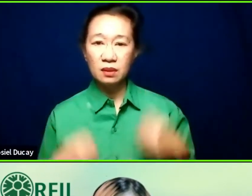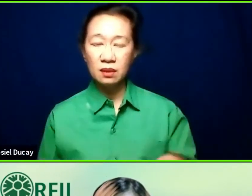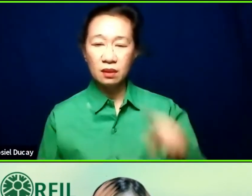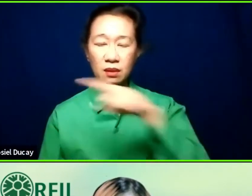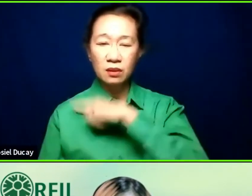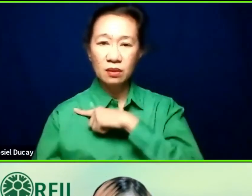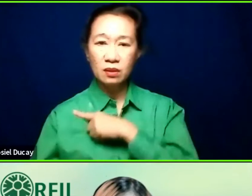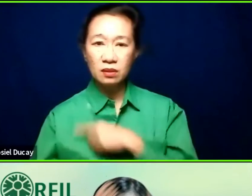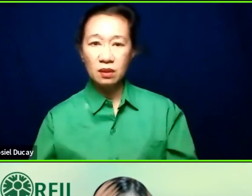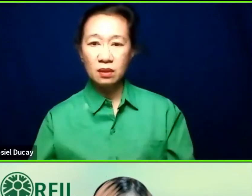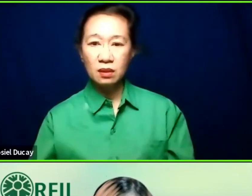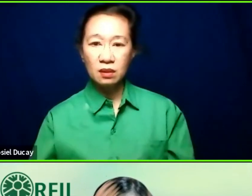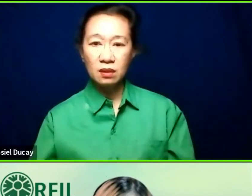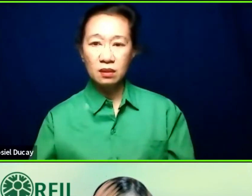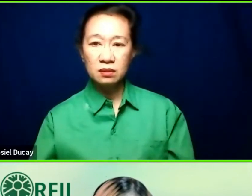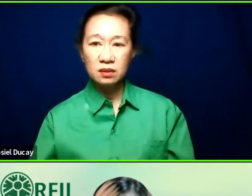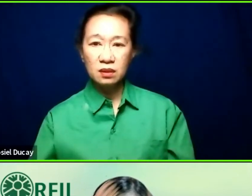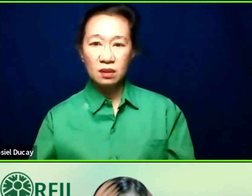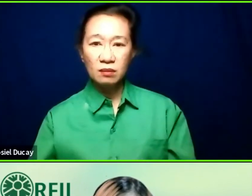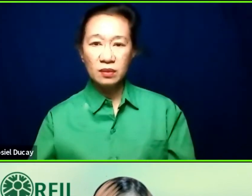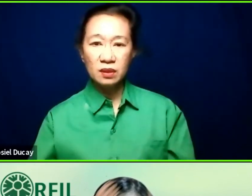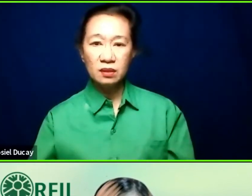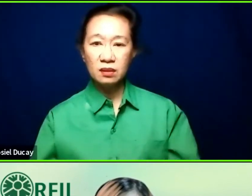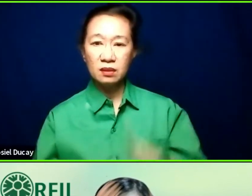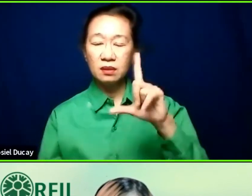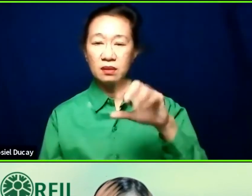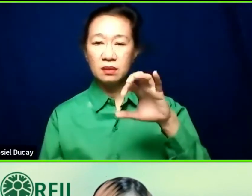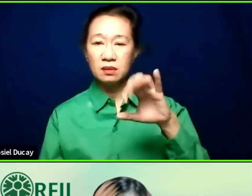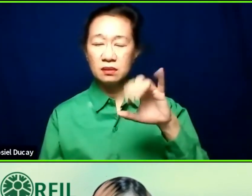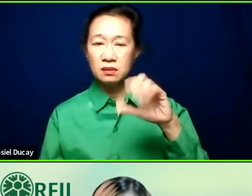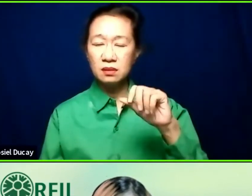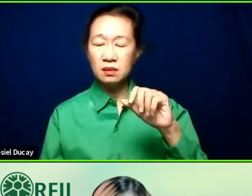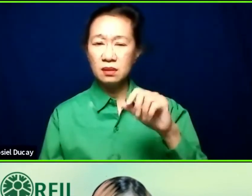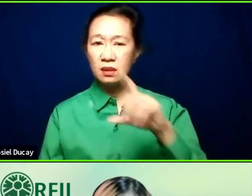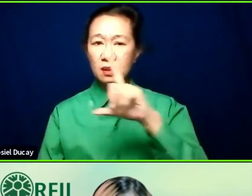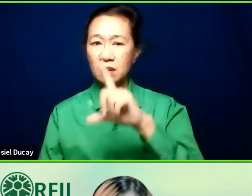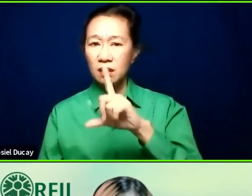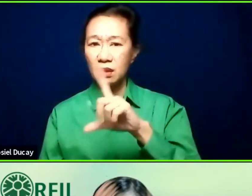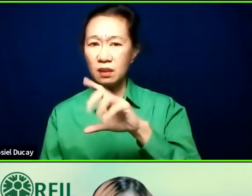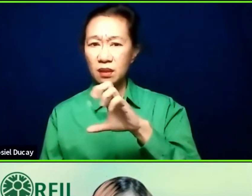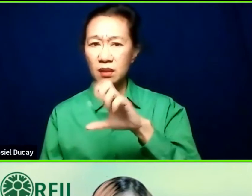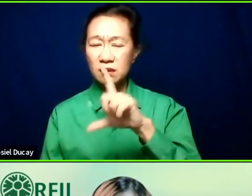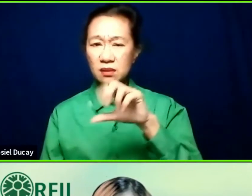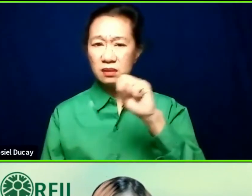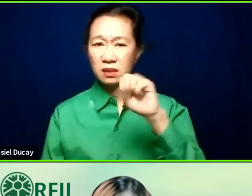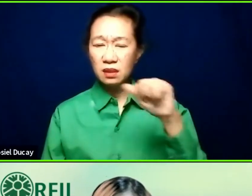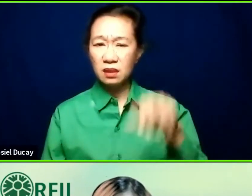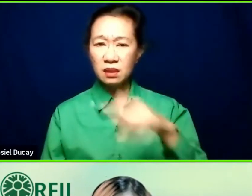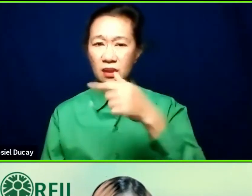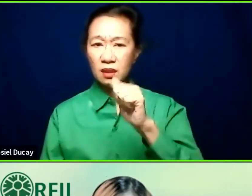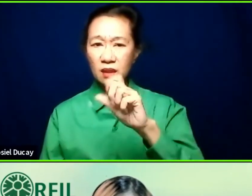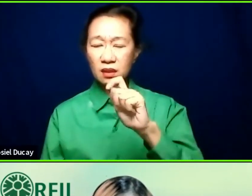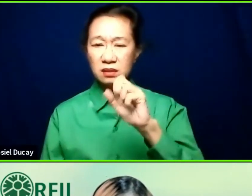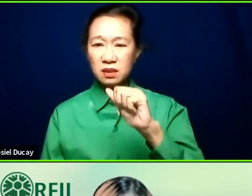the LC Gatchis Village. Yan yon sa may Alabang, no. Under siya sa